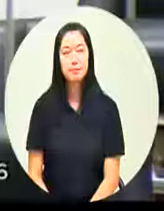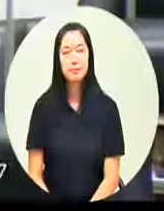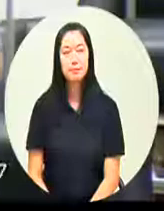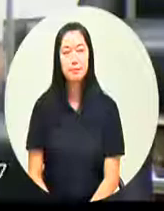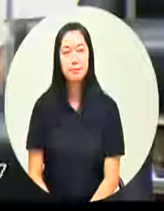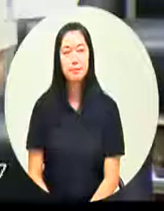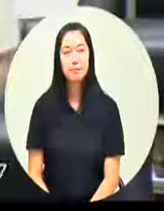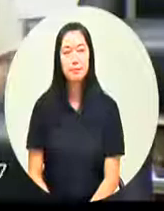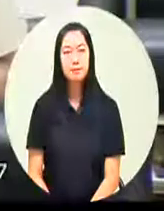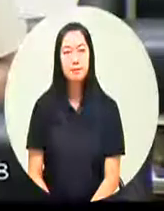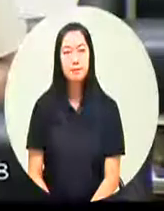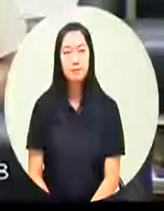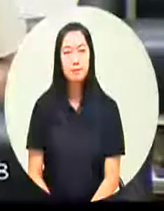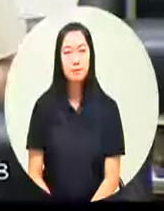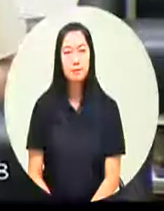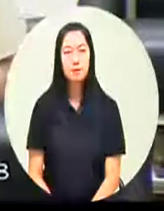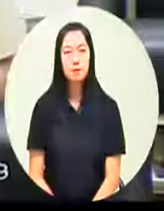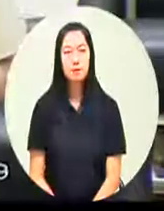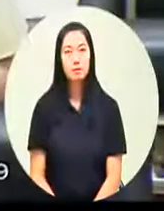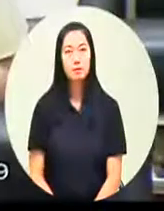好，那好，